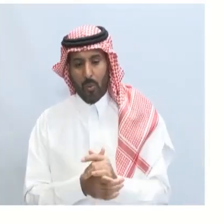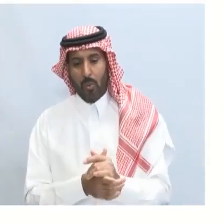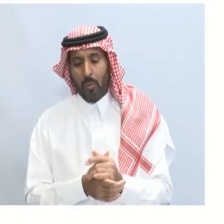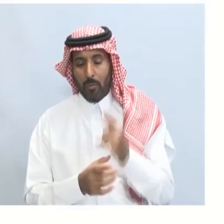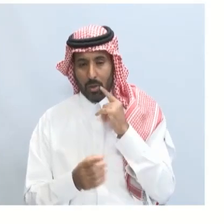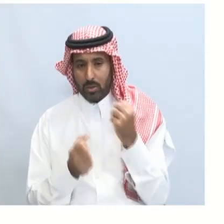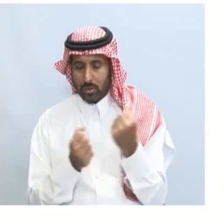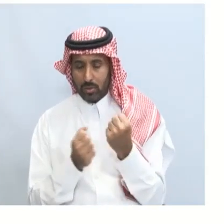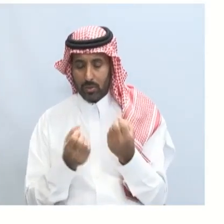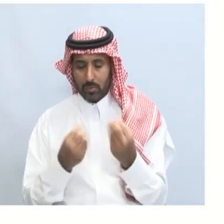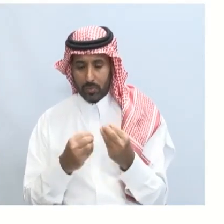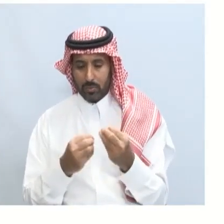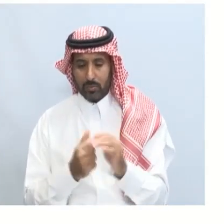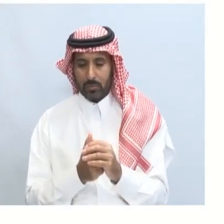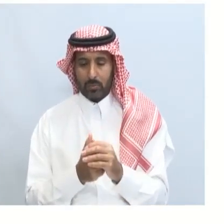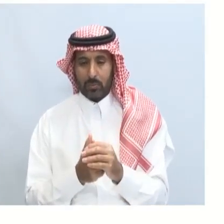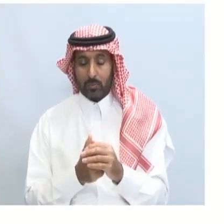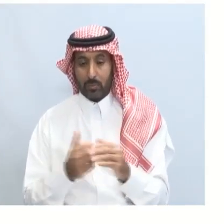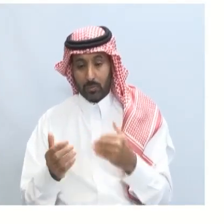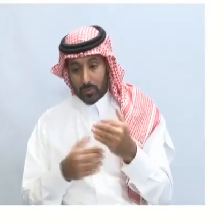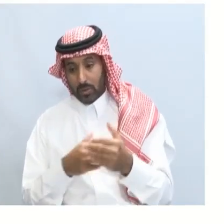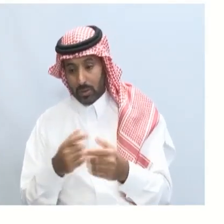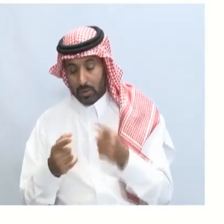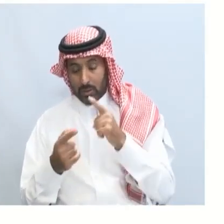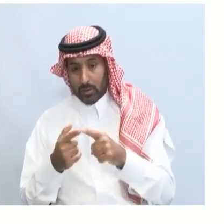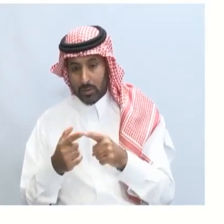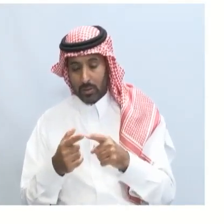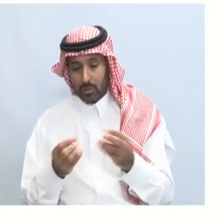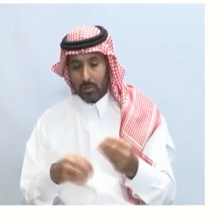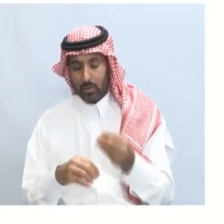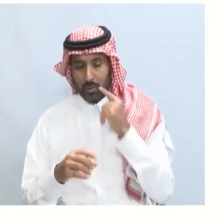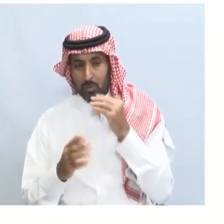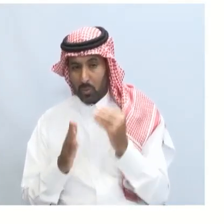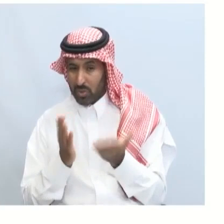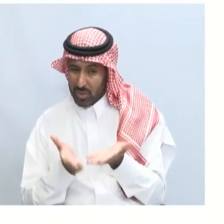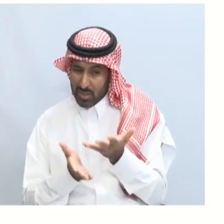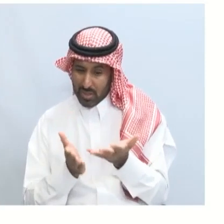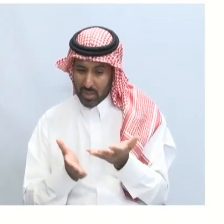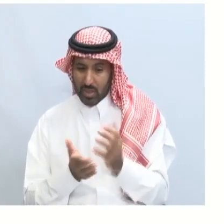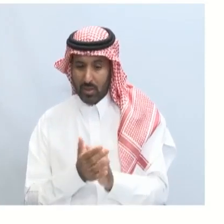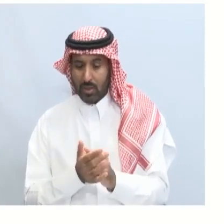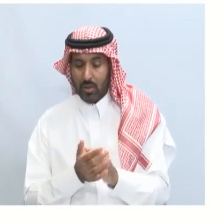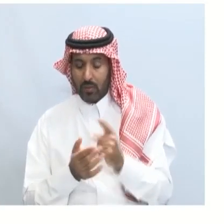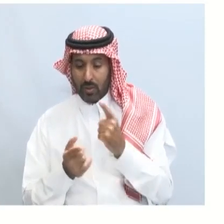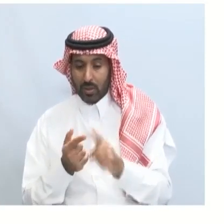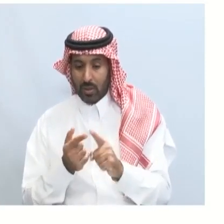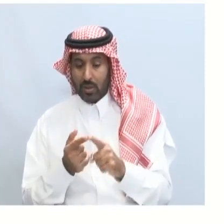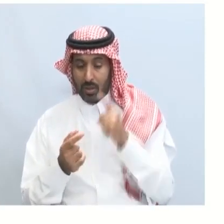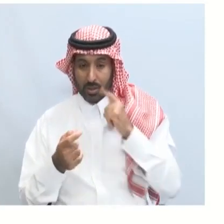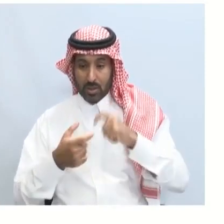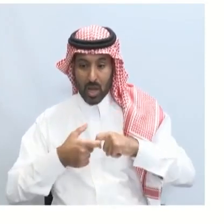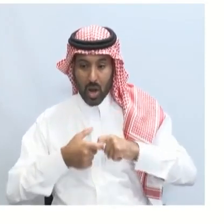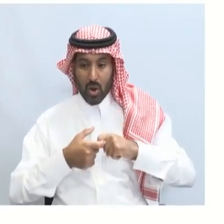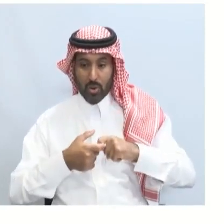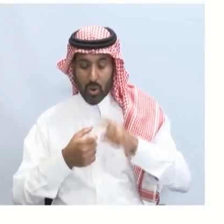يبرد وسرعان ما اصبحت الظروف معتد بما يكفي